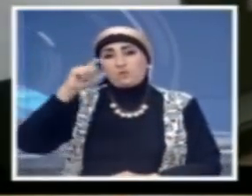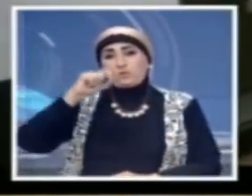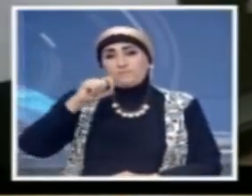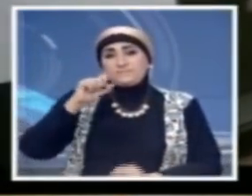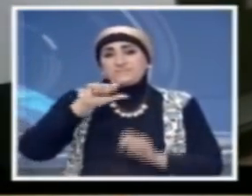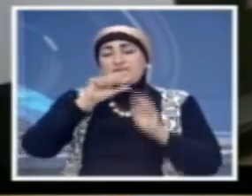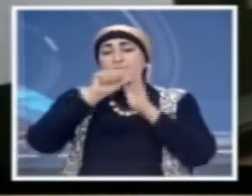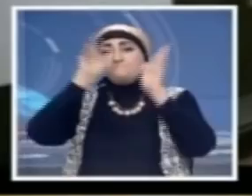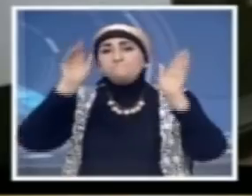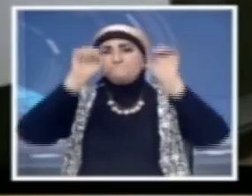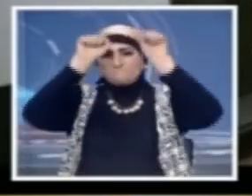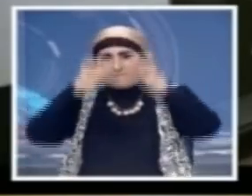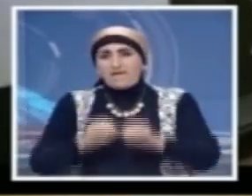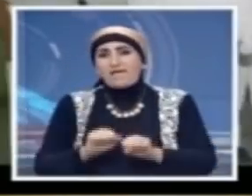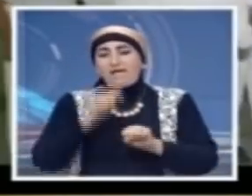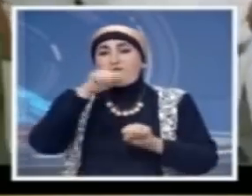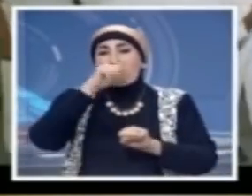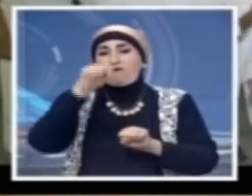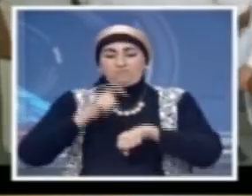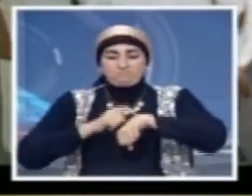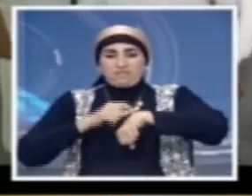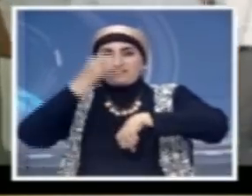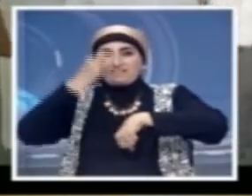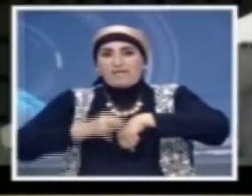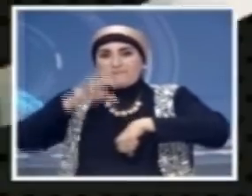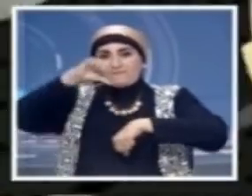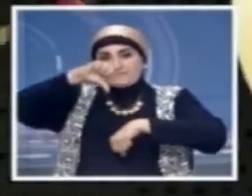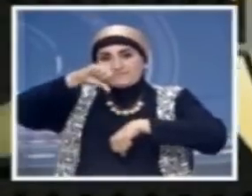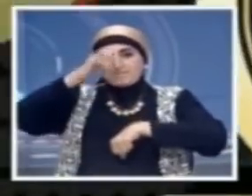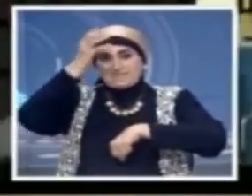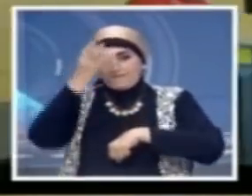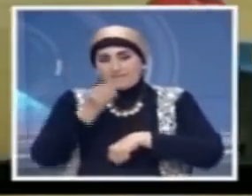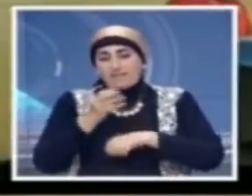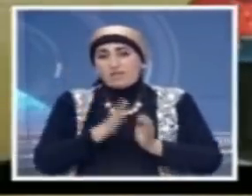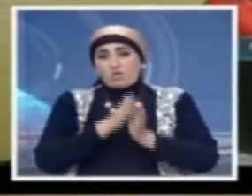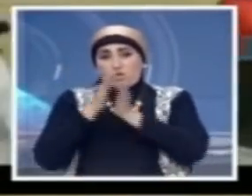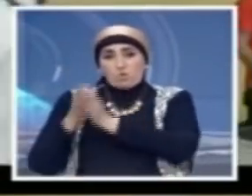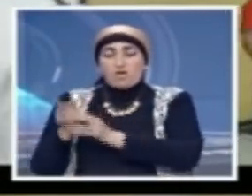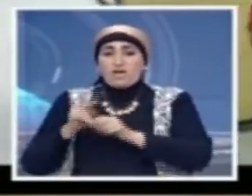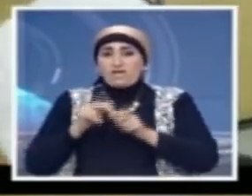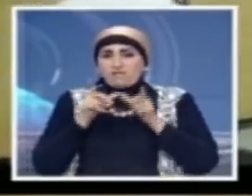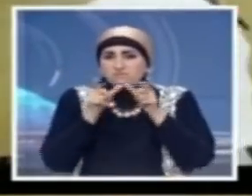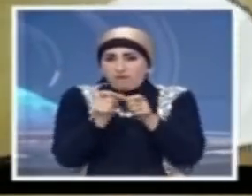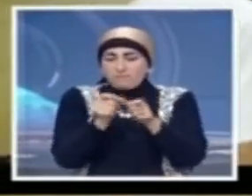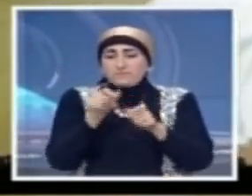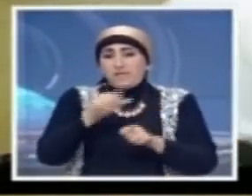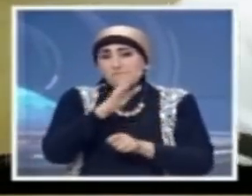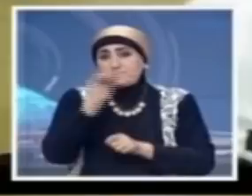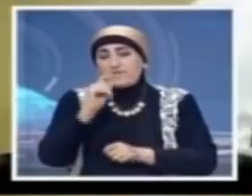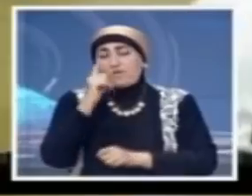7253 محلا مخالفا لقرار مواعيد الغلق. كما تم ضبط عدد